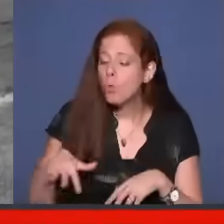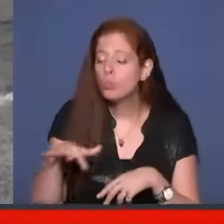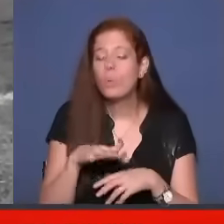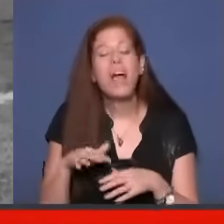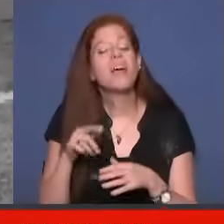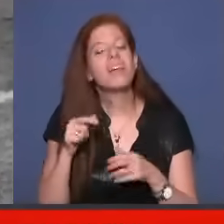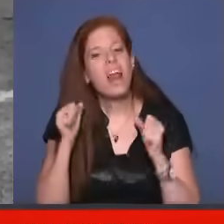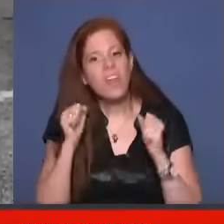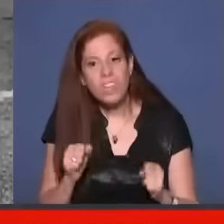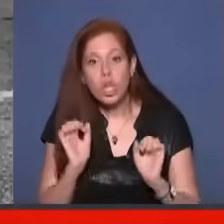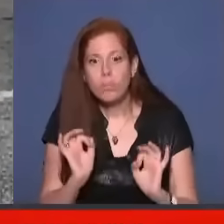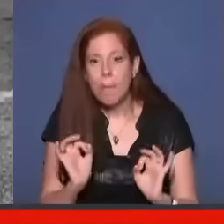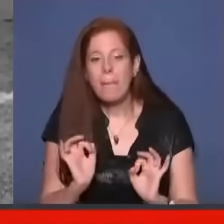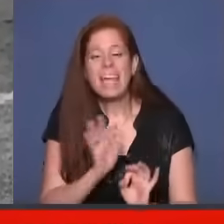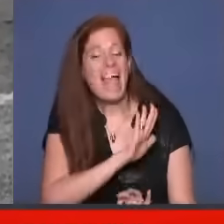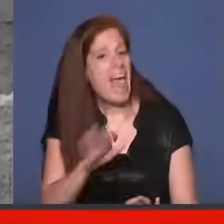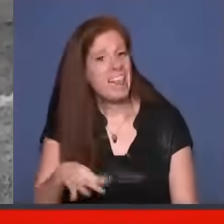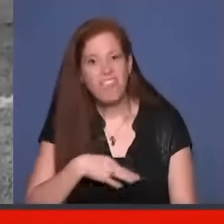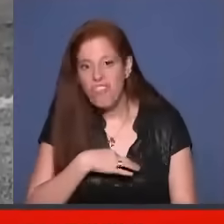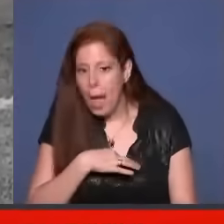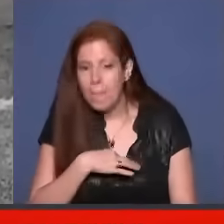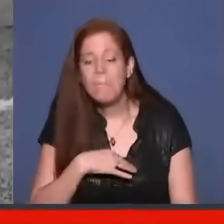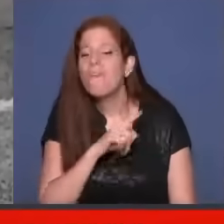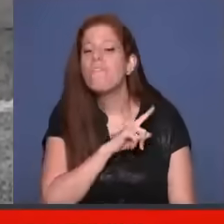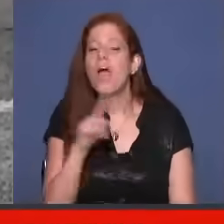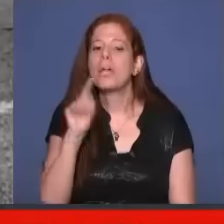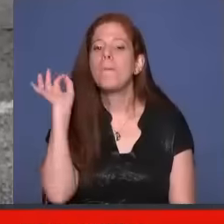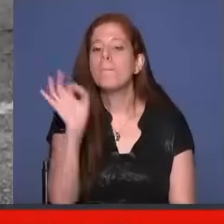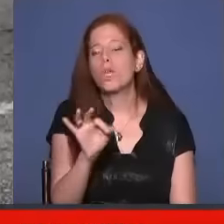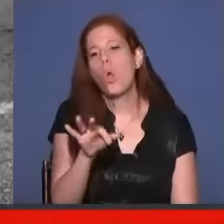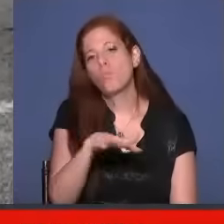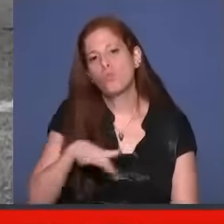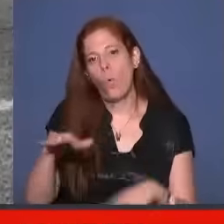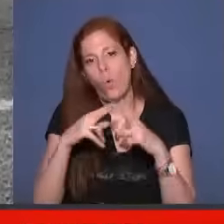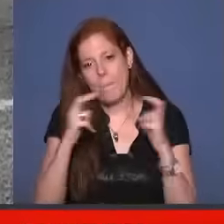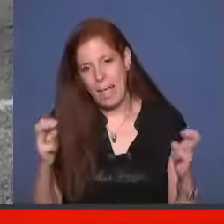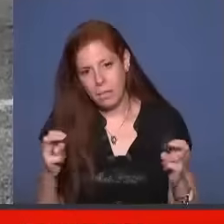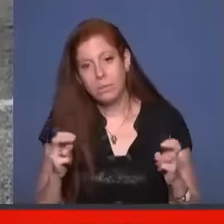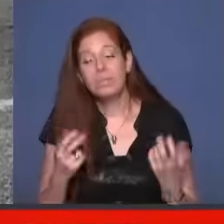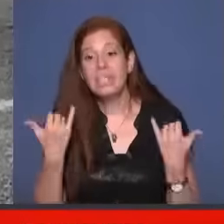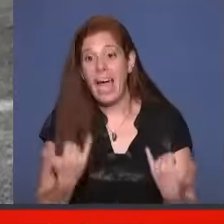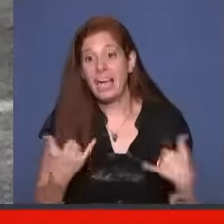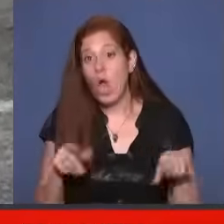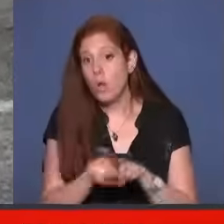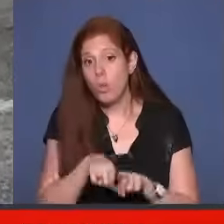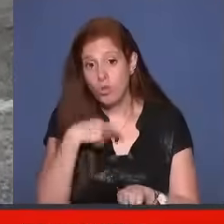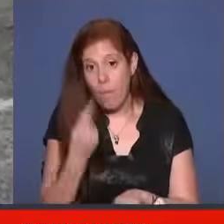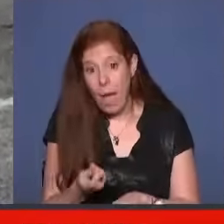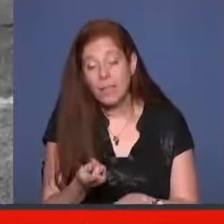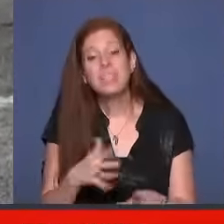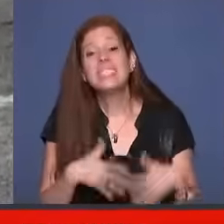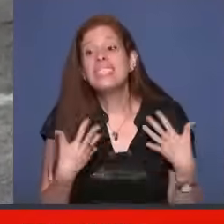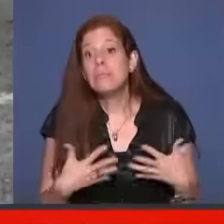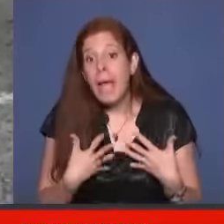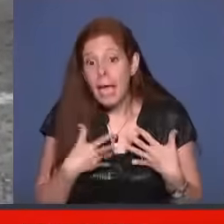שאכן אין נפגעים כמובן ואין פגיעות בשכונות העיר. בשלב זה, כפי שאמרתי קודם, שמחים